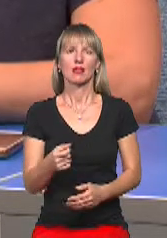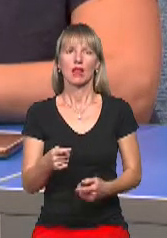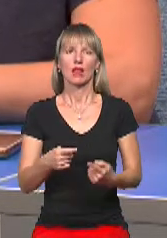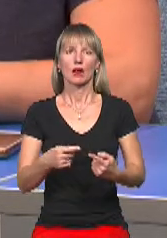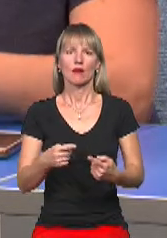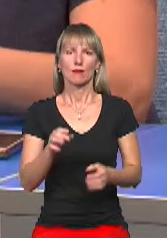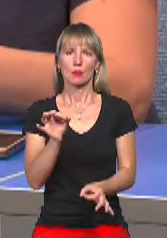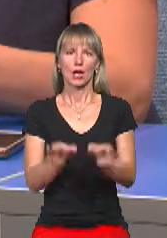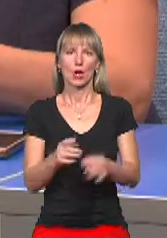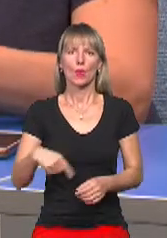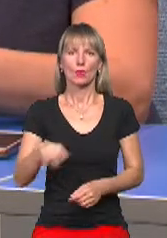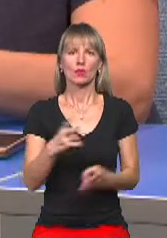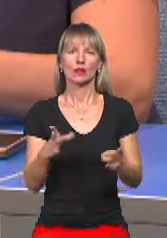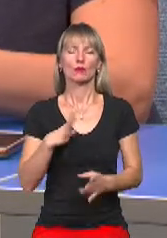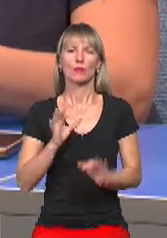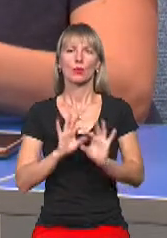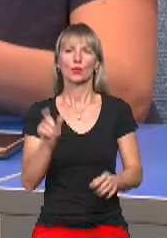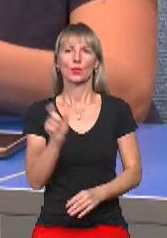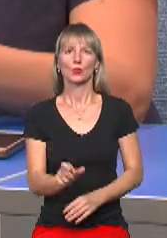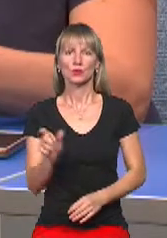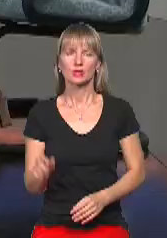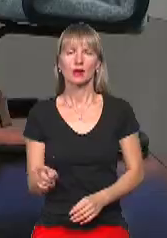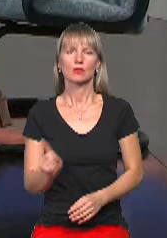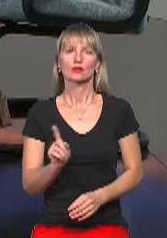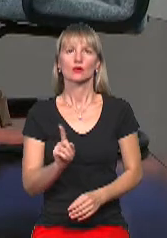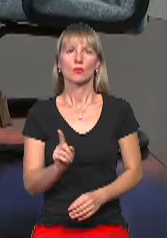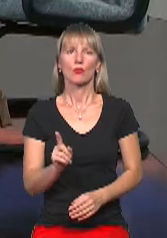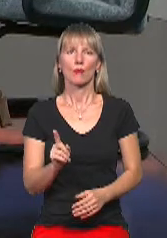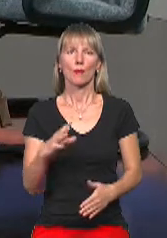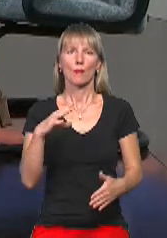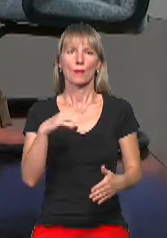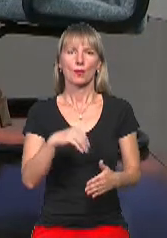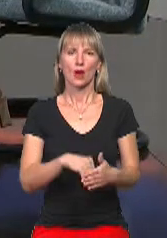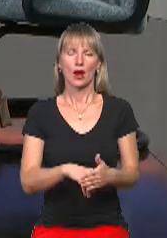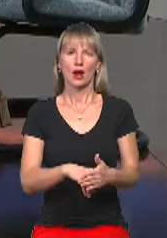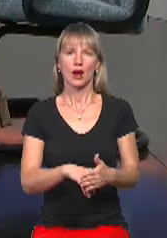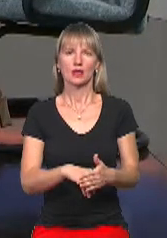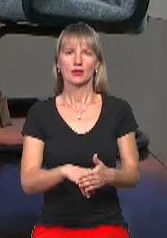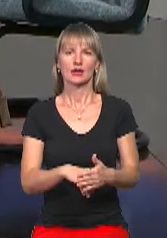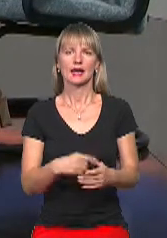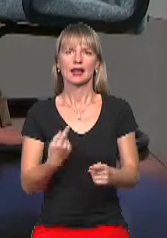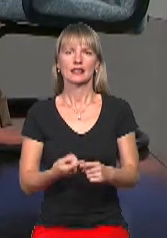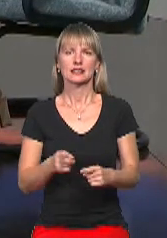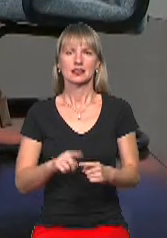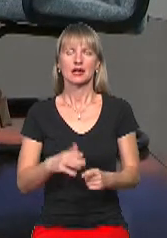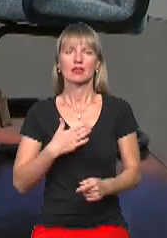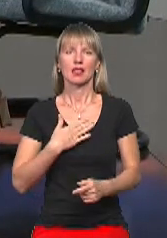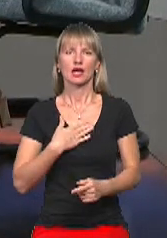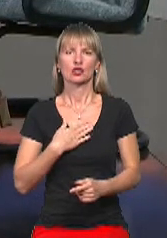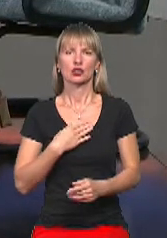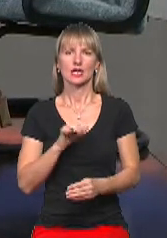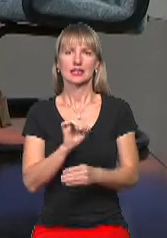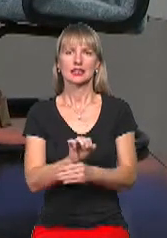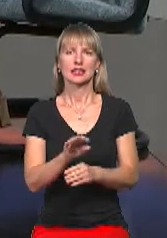Довкілля. Треба було пояснити людям, в чому, власне, принцип полягає цих самих наших станцій